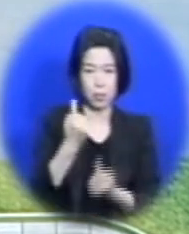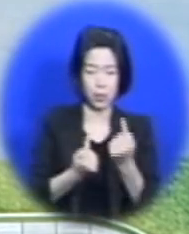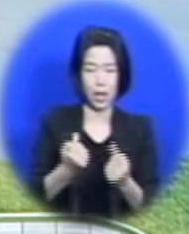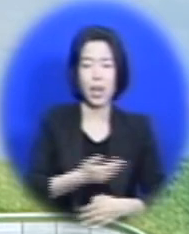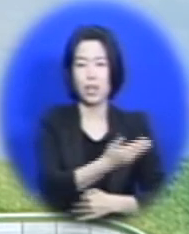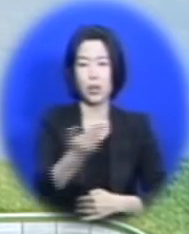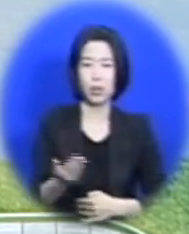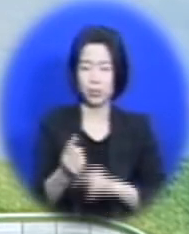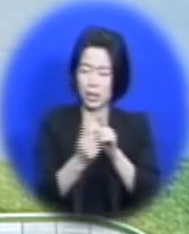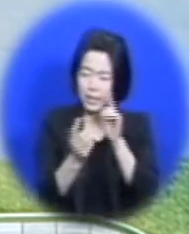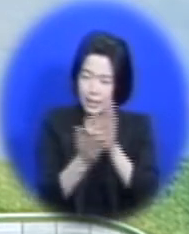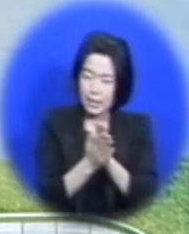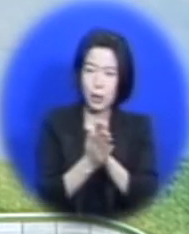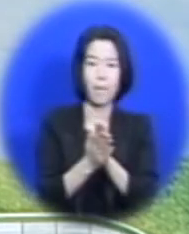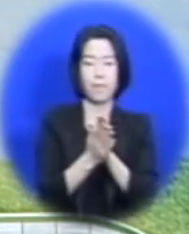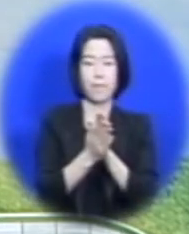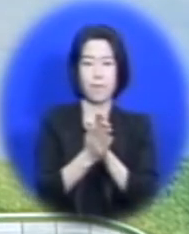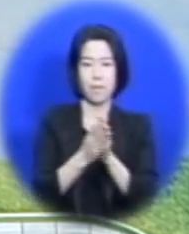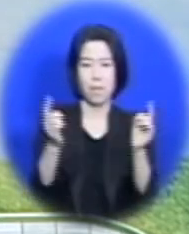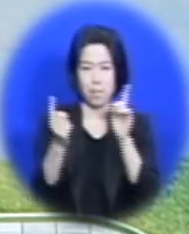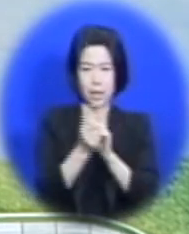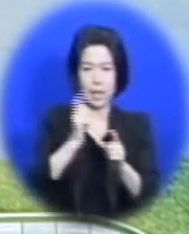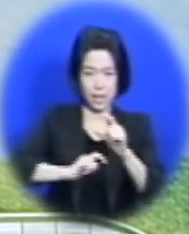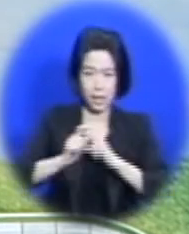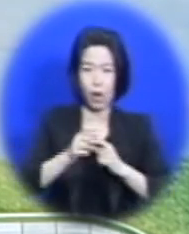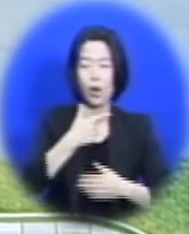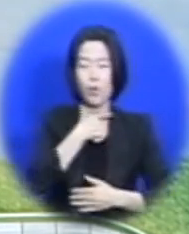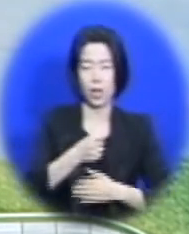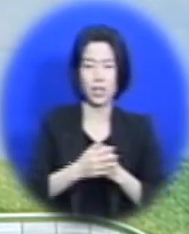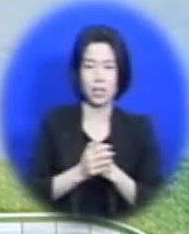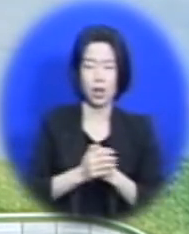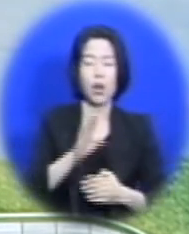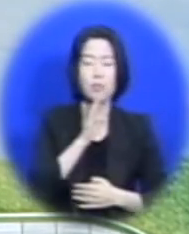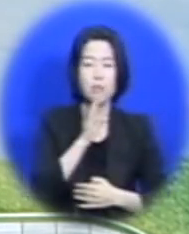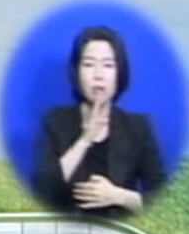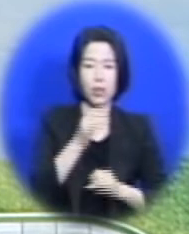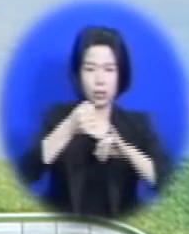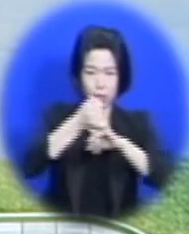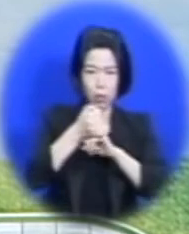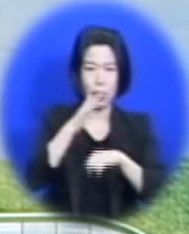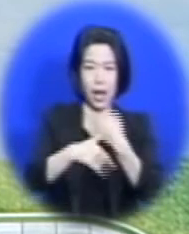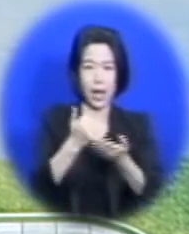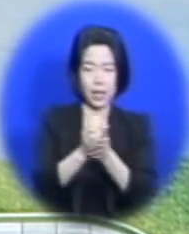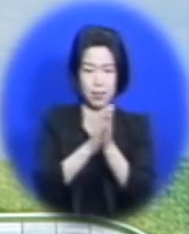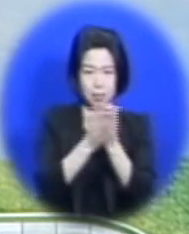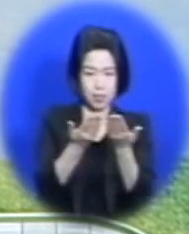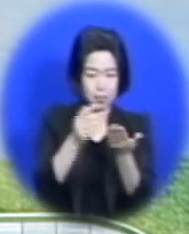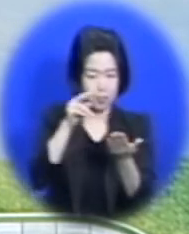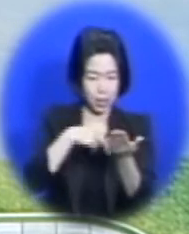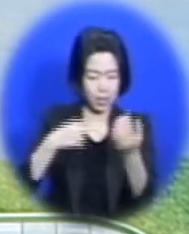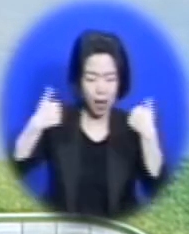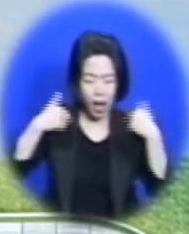여러분들과 직접 만나기를 더 원하십니다. 물론 반드시 하나님의 말씀을 늘